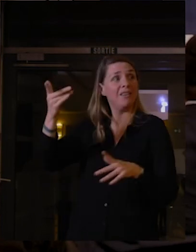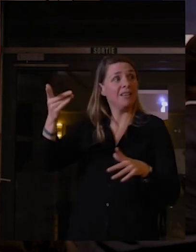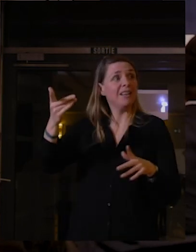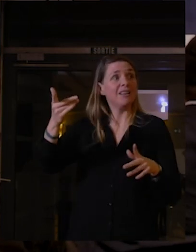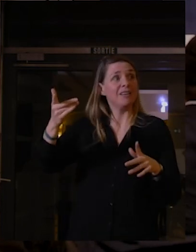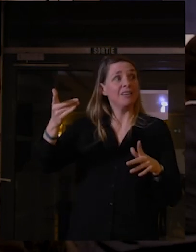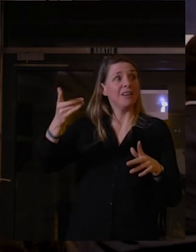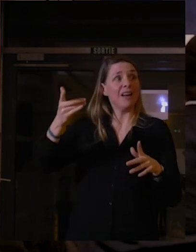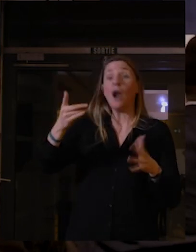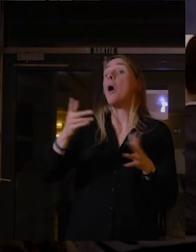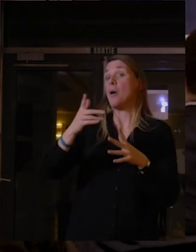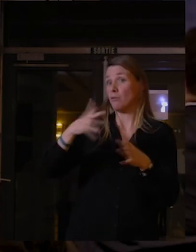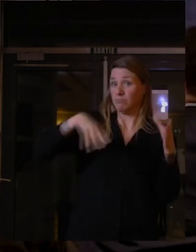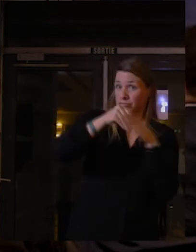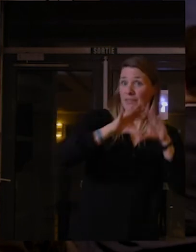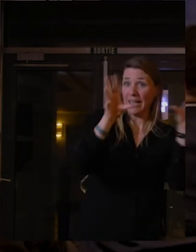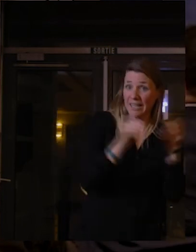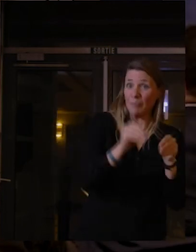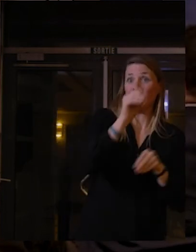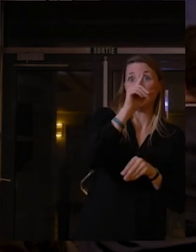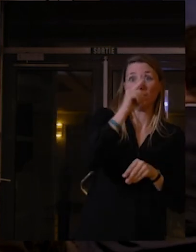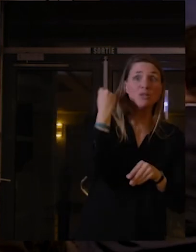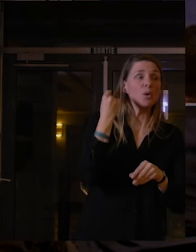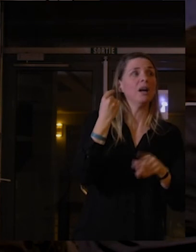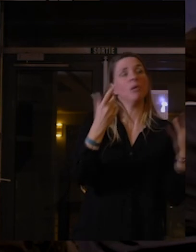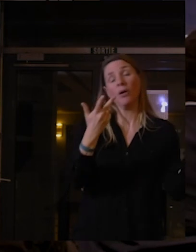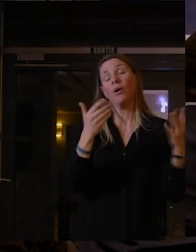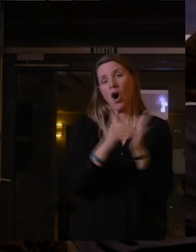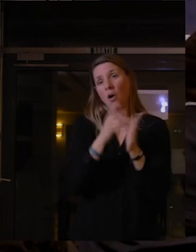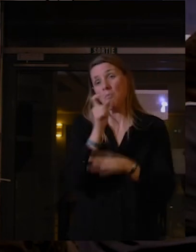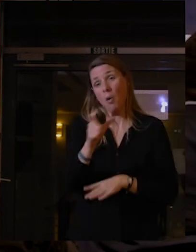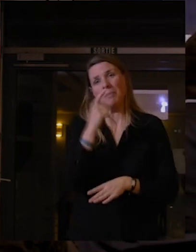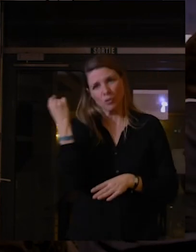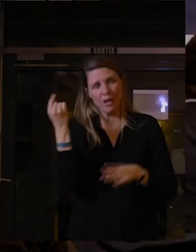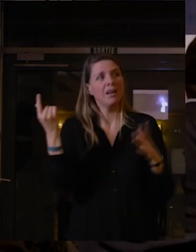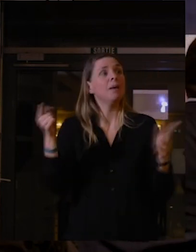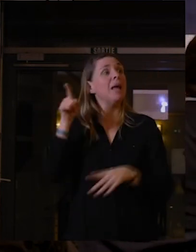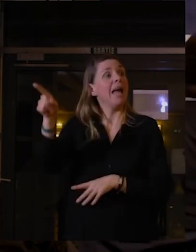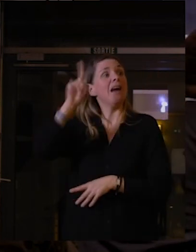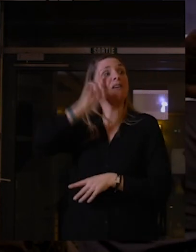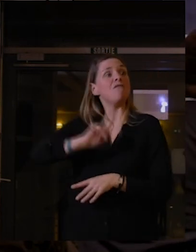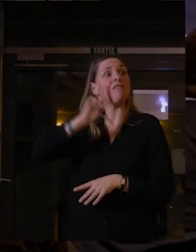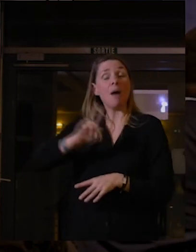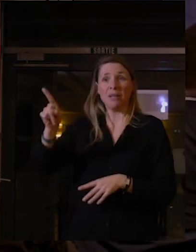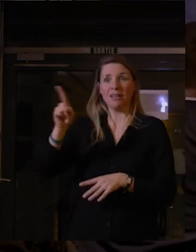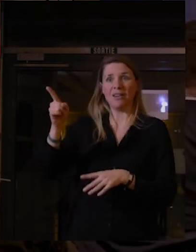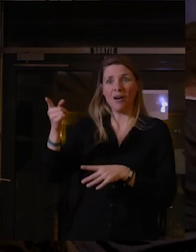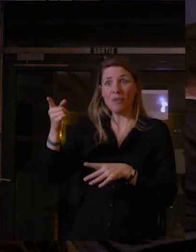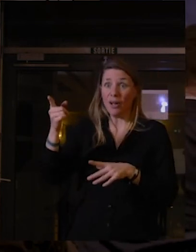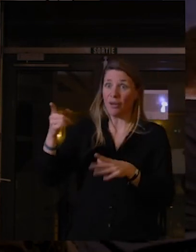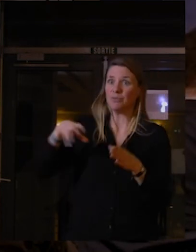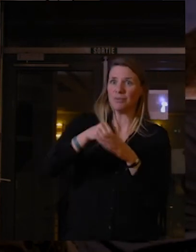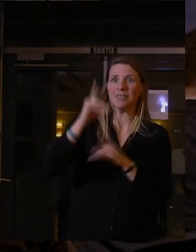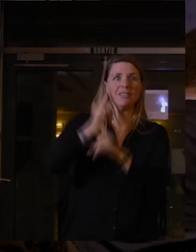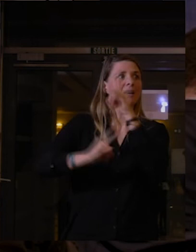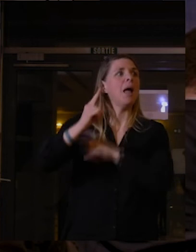l'époque, masculin, encore ce terme masculin. Et par contre, elle a fait parler d'elle et elle est entrée dans l'histoire. Elle